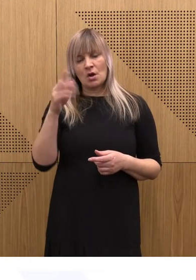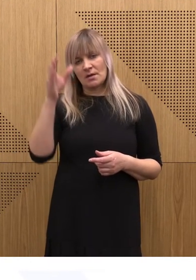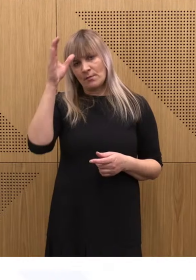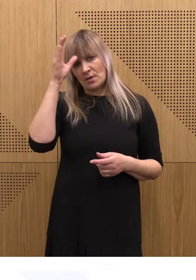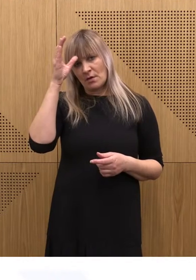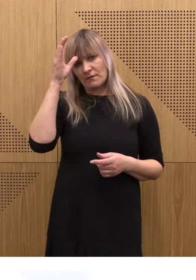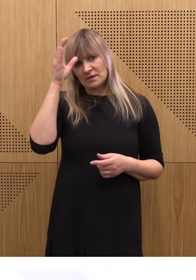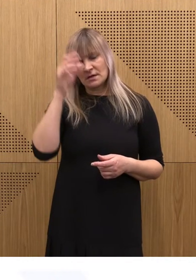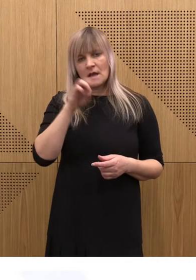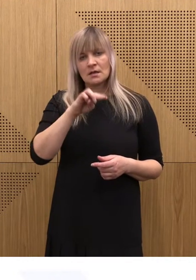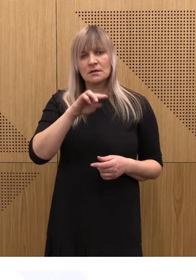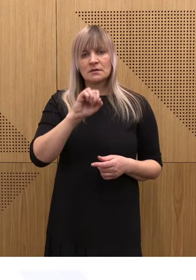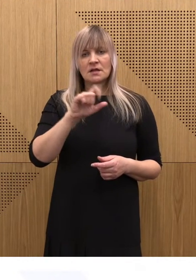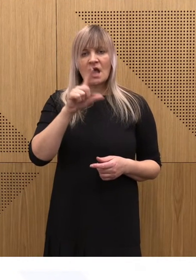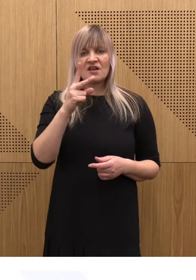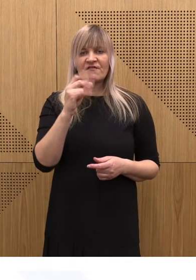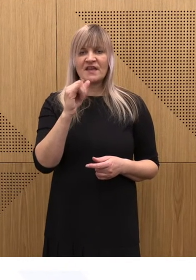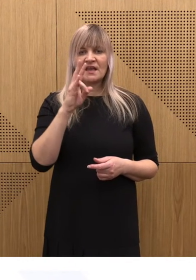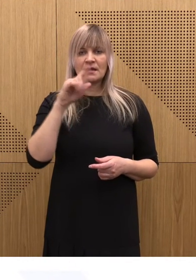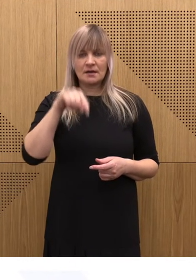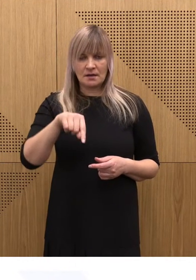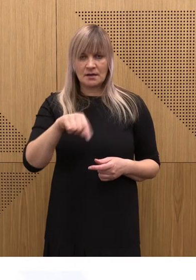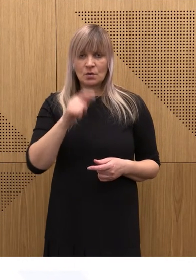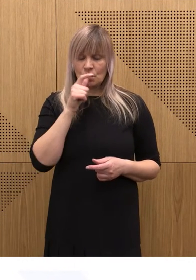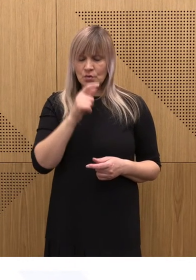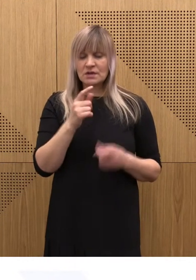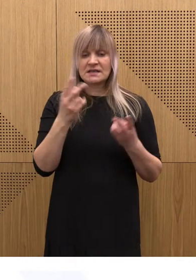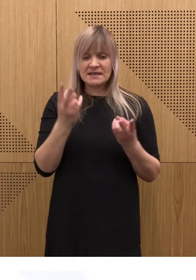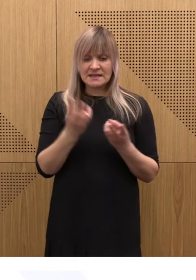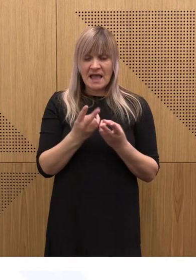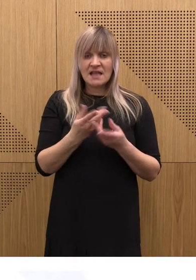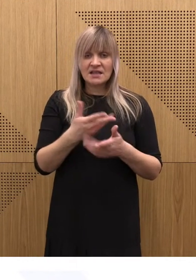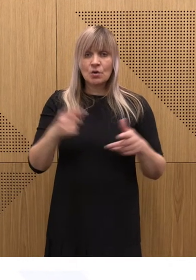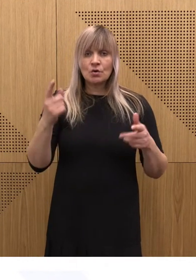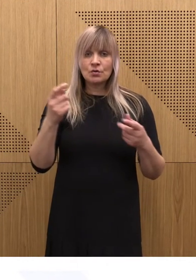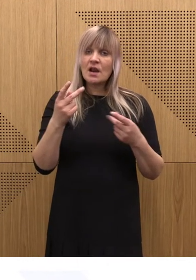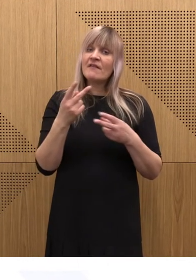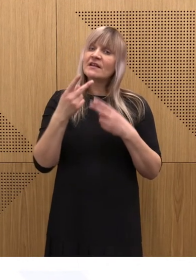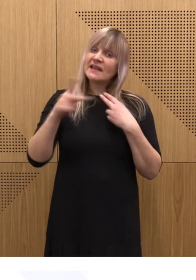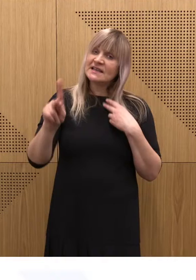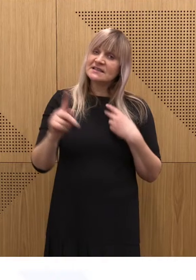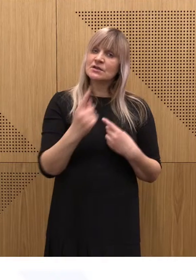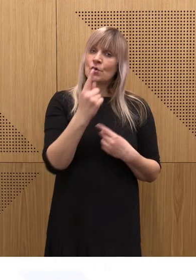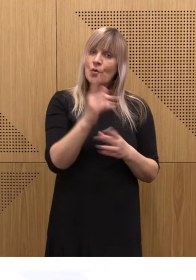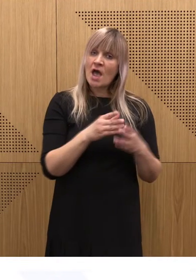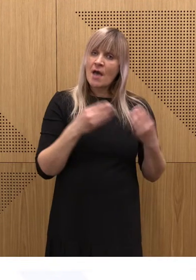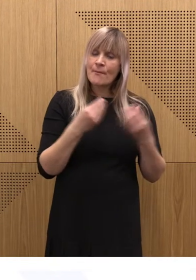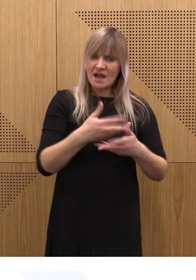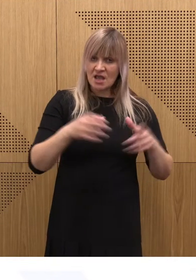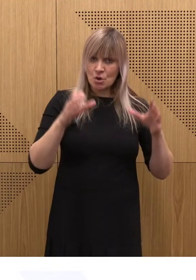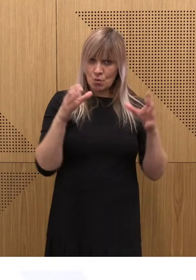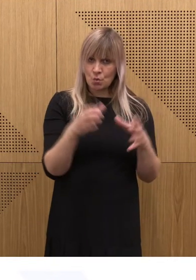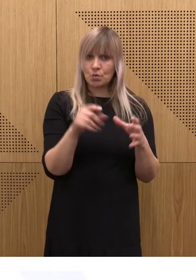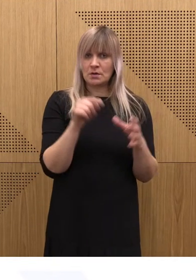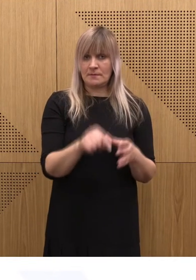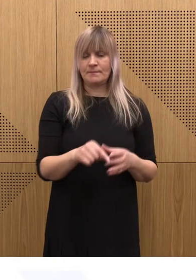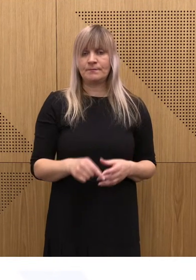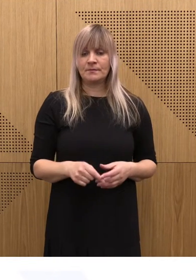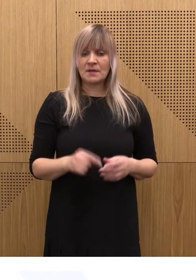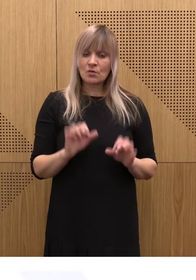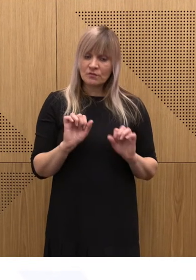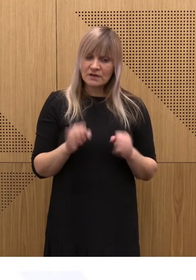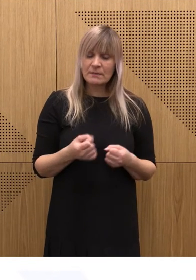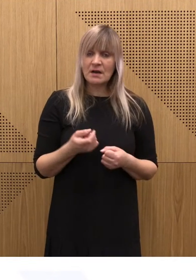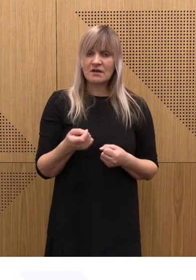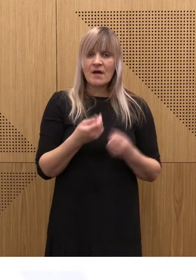professor Peep Talving, et need jõulud tulevad teisiti, jõulud tulevad ühe pere jõulud. Kui kõik sellest põhimõttest kinni peame, ehk